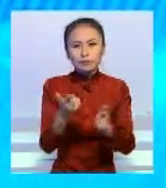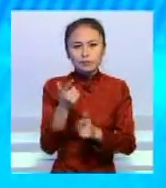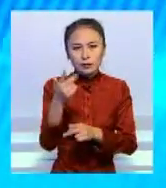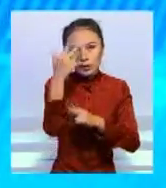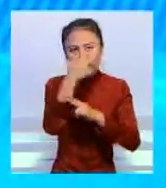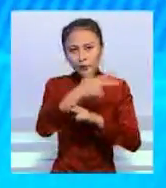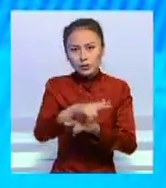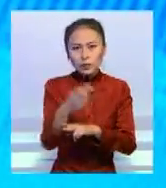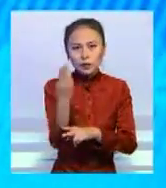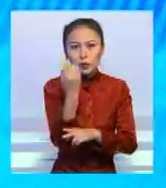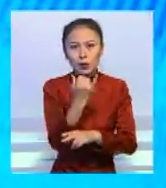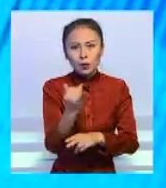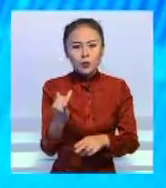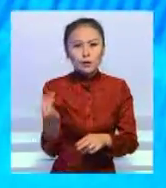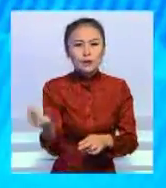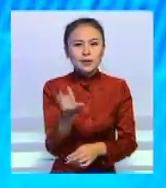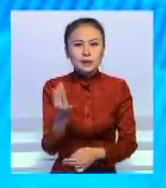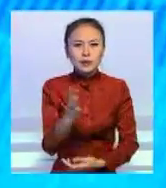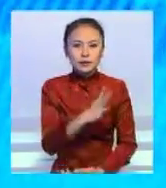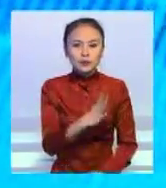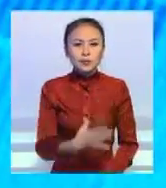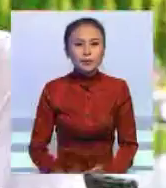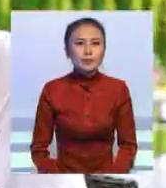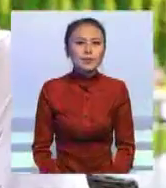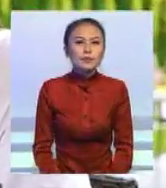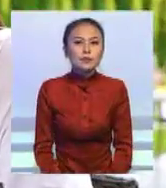қана қоймай, керемет шоудың куәсі болды.